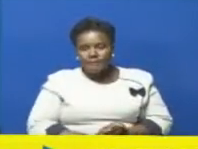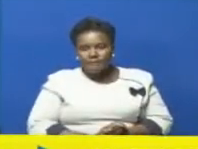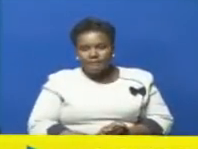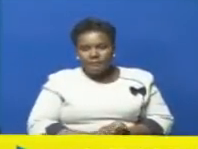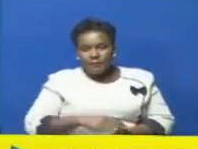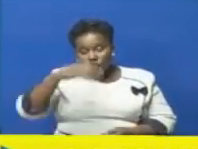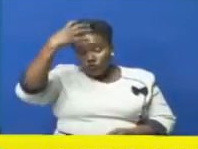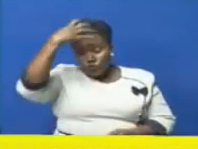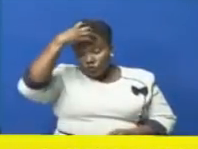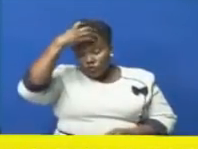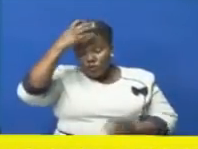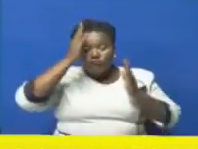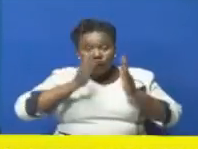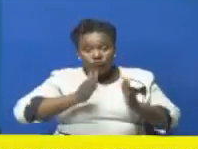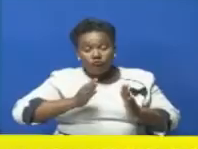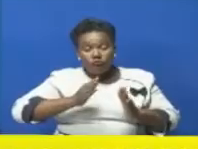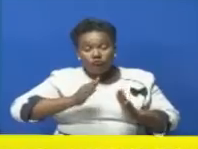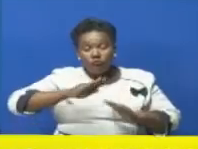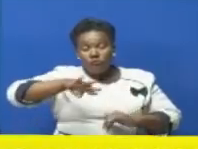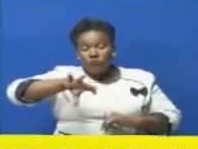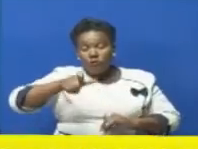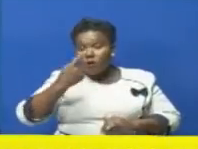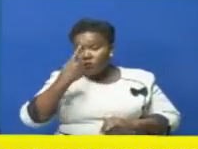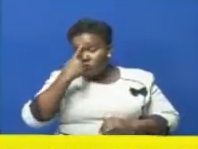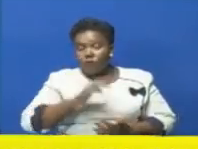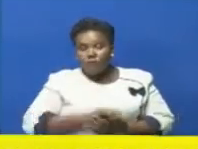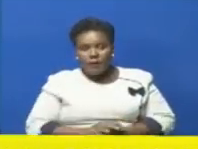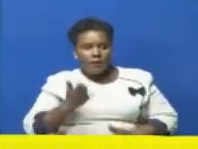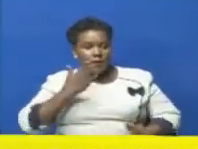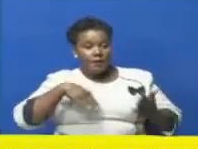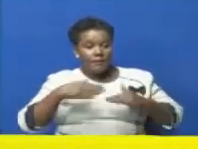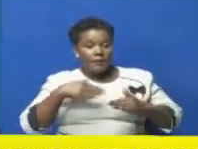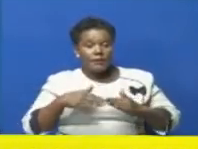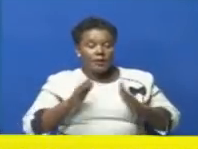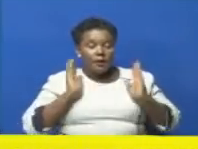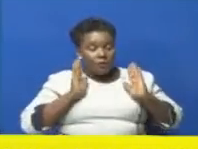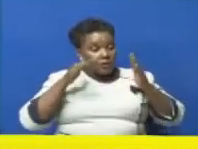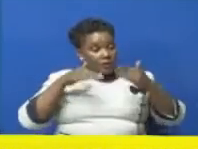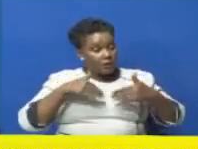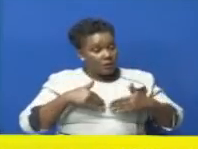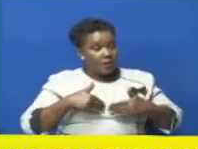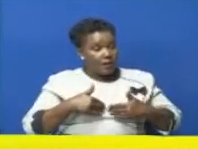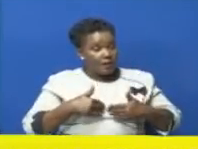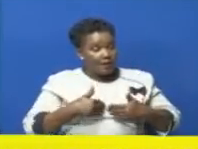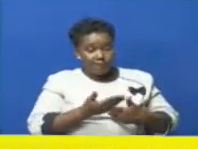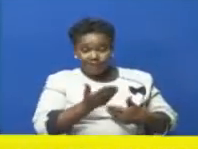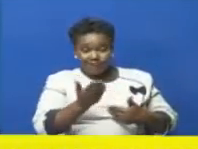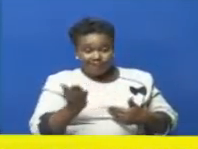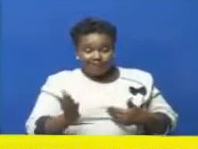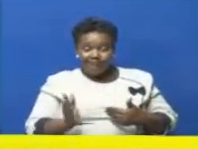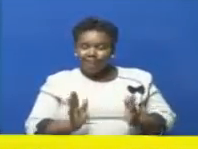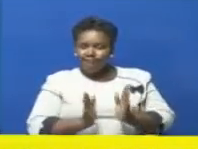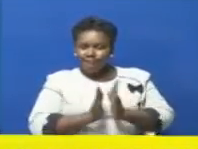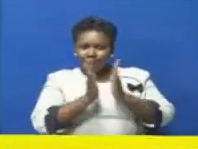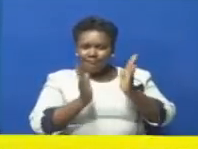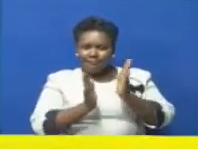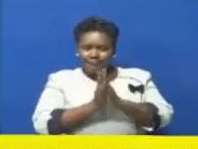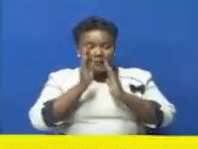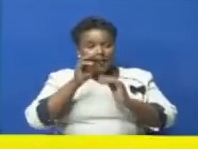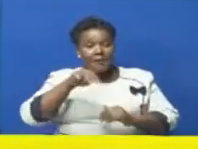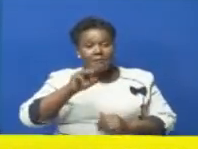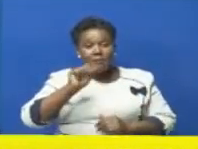Dodoma Mustafa Shaban amewataka waumini wa dini ya Kiislamu nchini kusherehekea sikukuu ya Maulidi kwa kutenda matendo